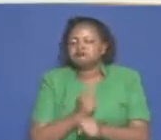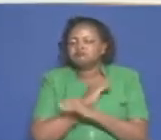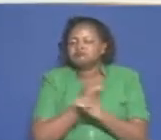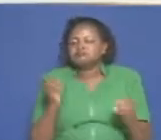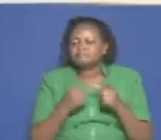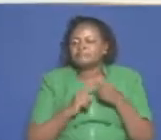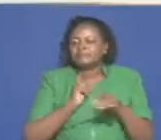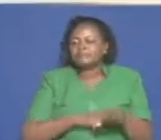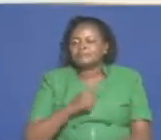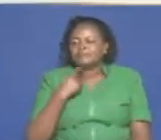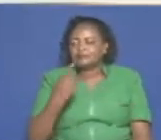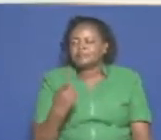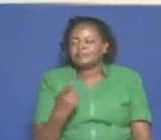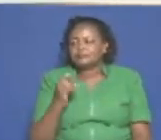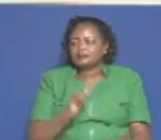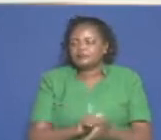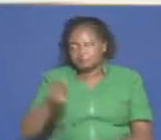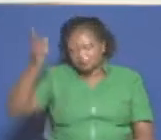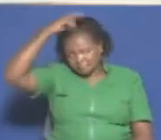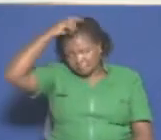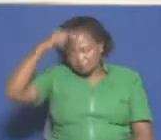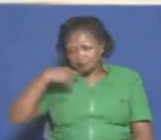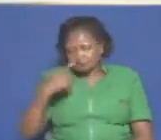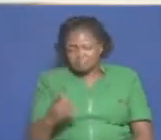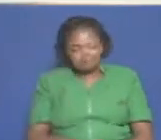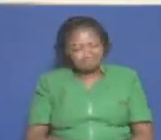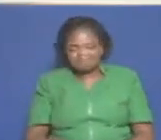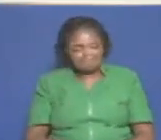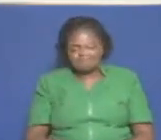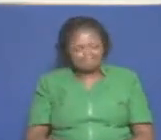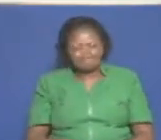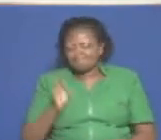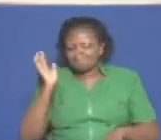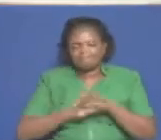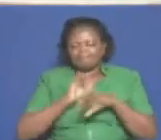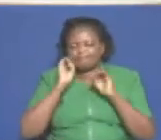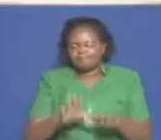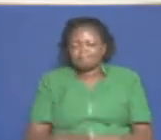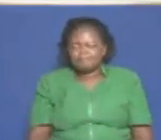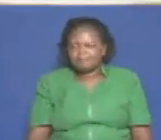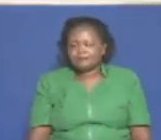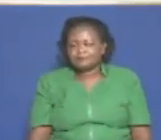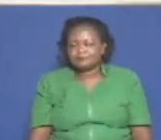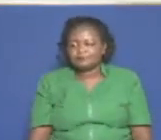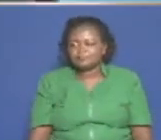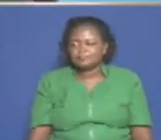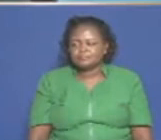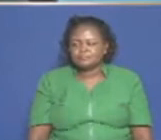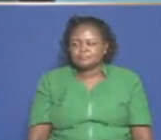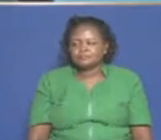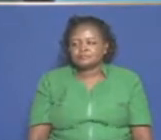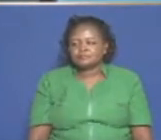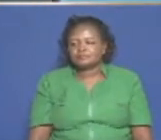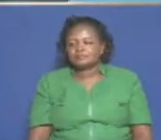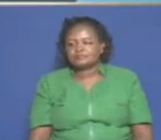ukiniambia maneno ya shahada, mimi naweza sema sidhani kama nitakubaliana na hayo maneno. Mm-hmm. Yeah.